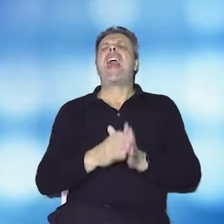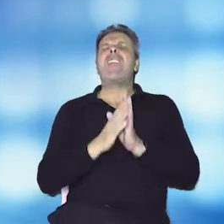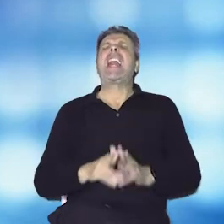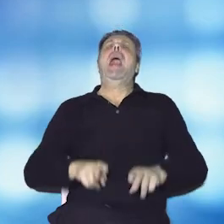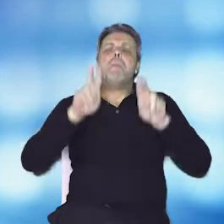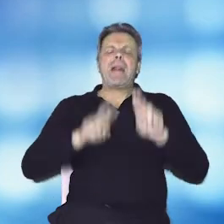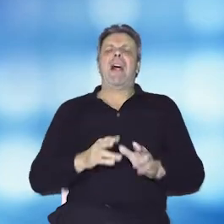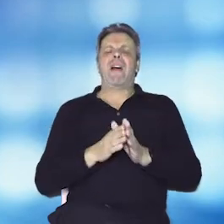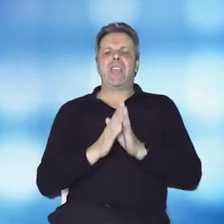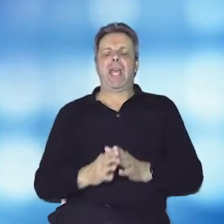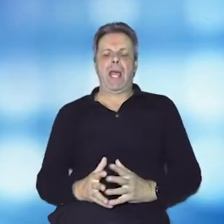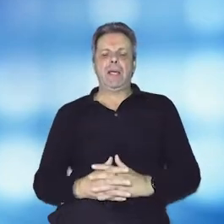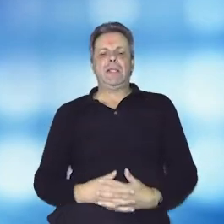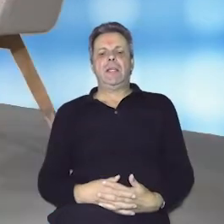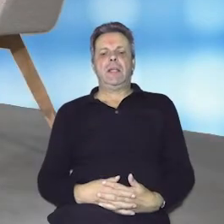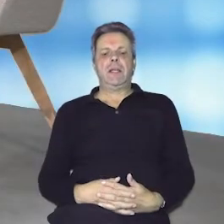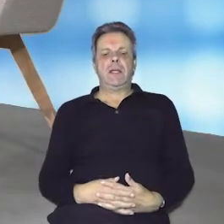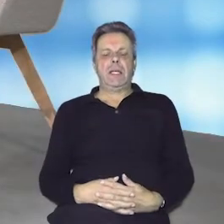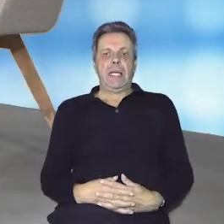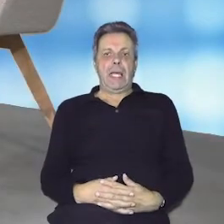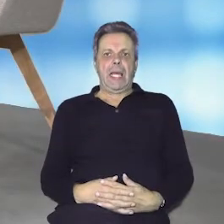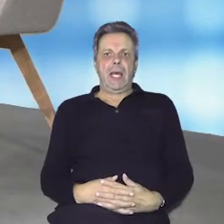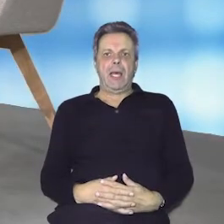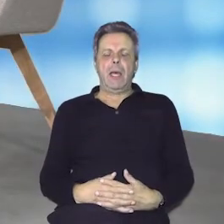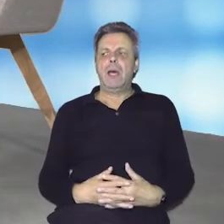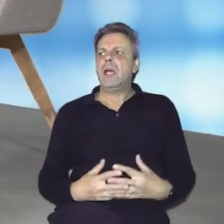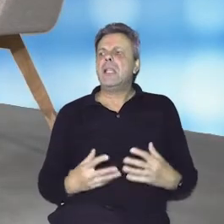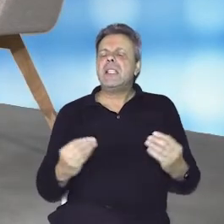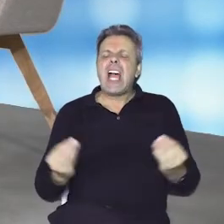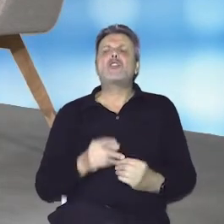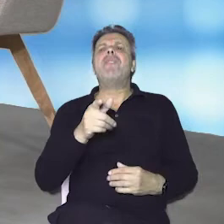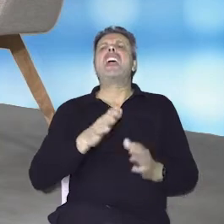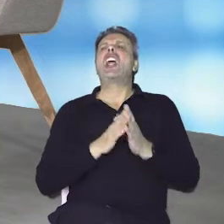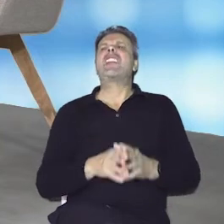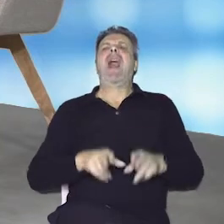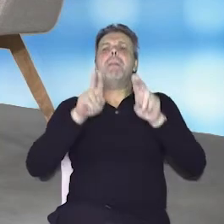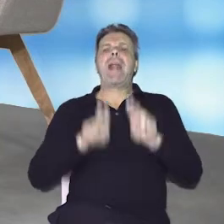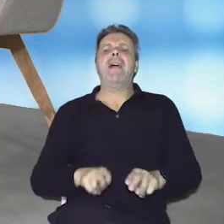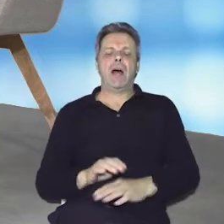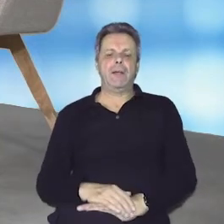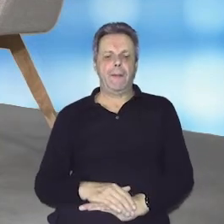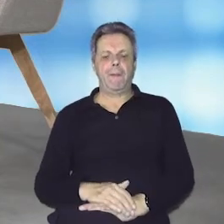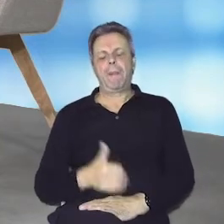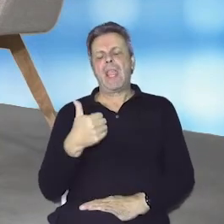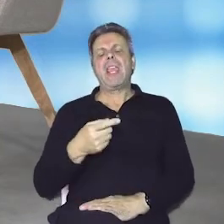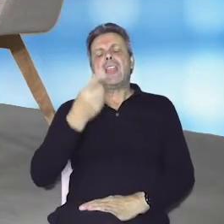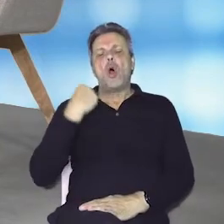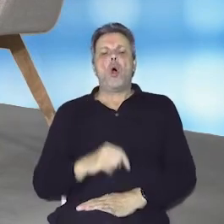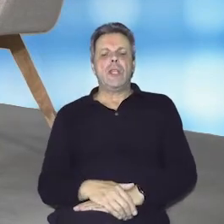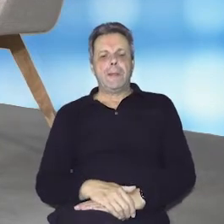taj odgovor kad pitam. Po čemu je vaša crkva prava? Jedno od...